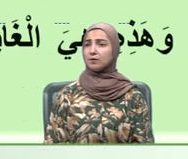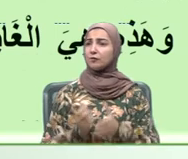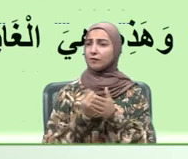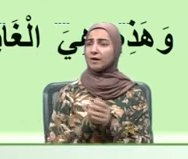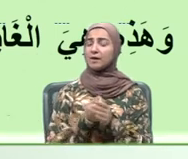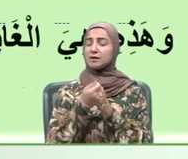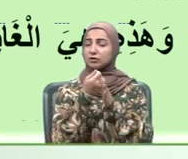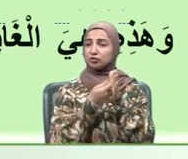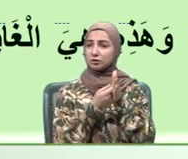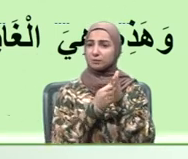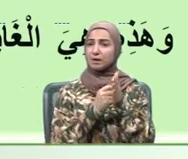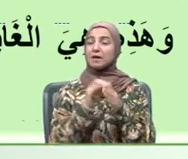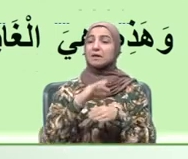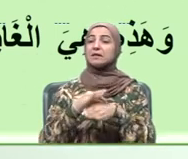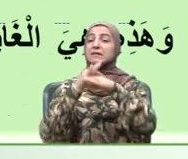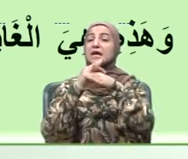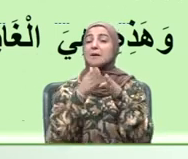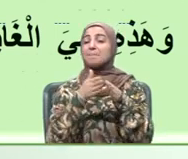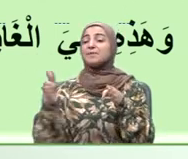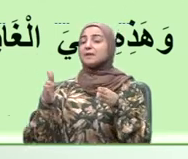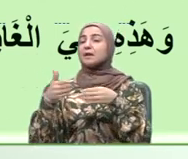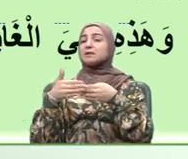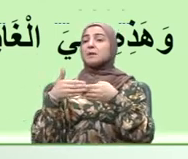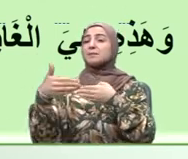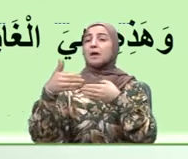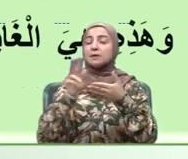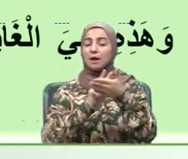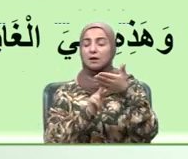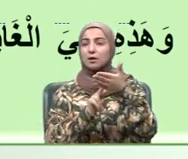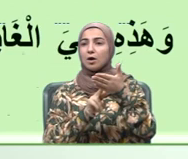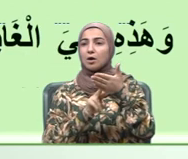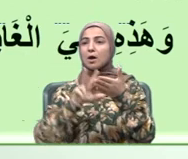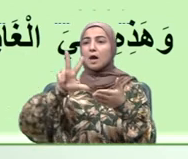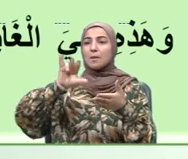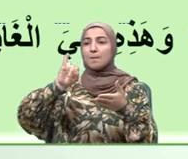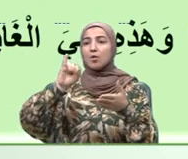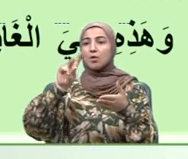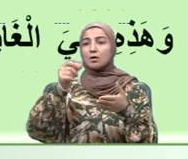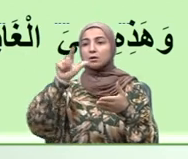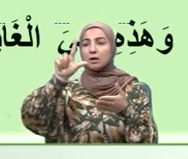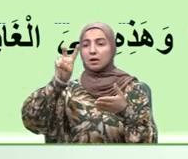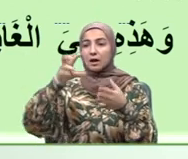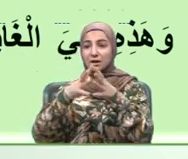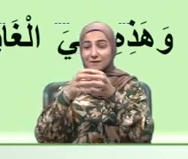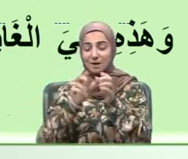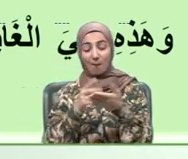القراءة أو أحجم الإنسان عن القراءة والمطالعة، ما هي